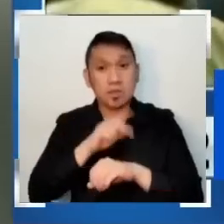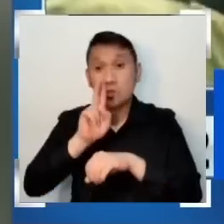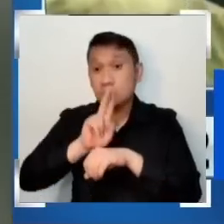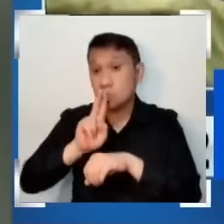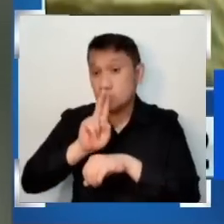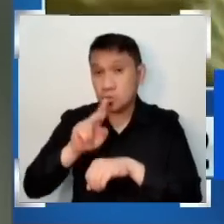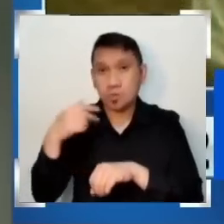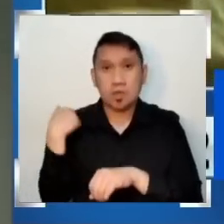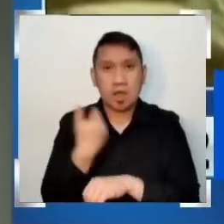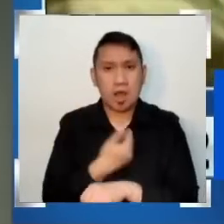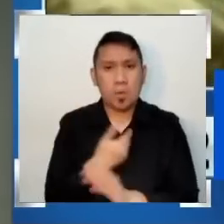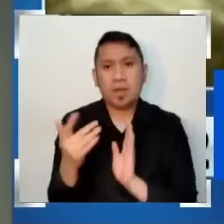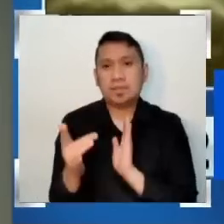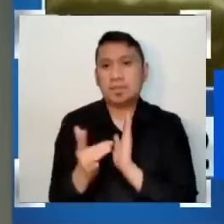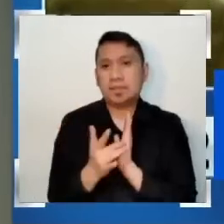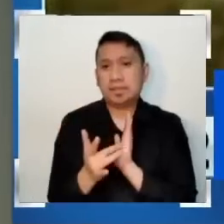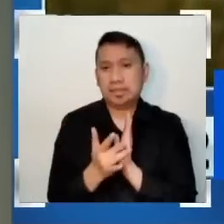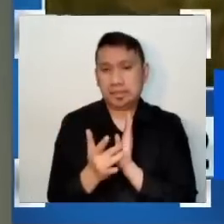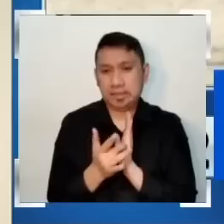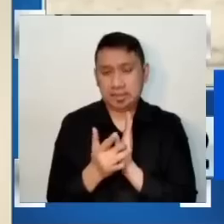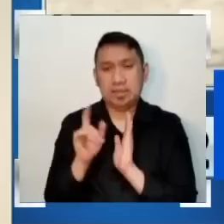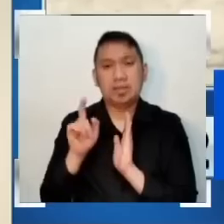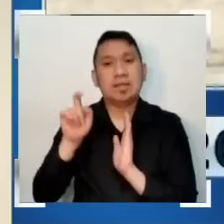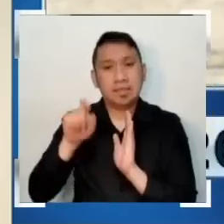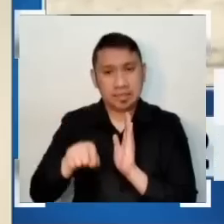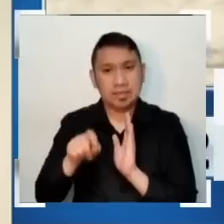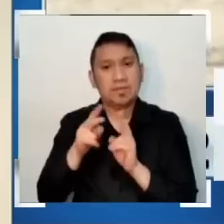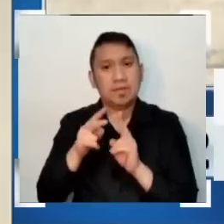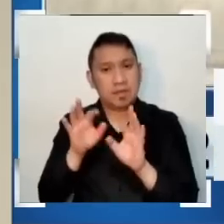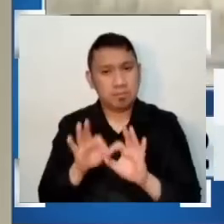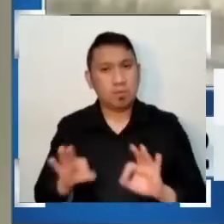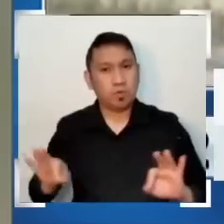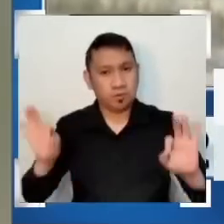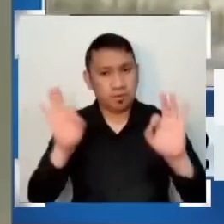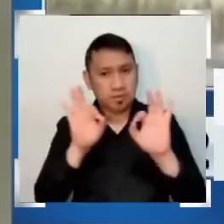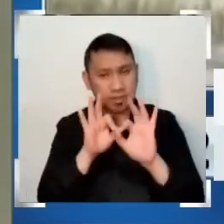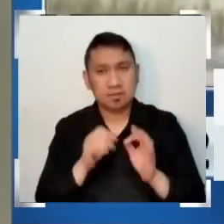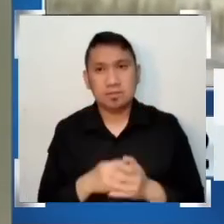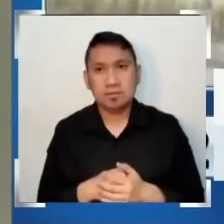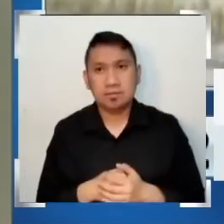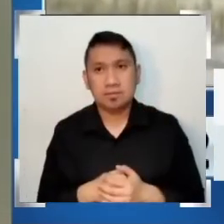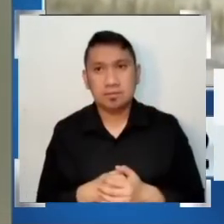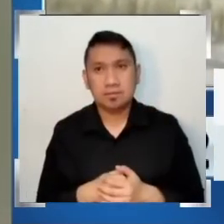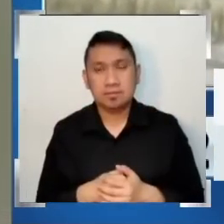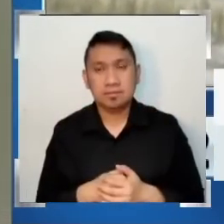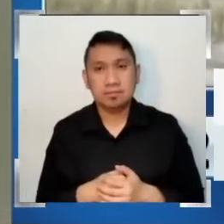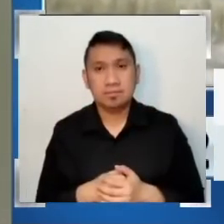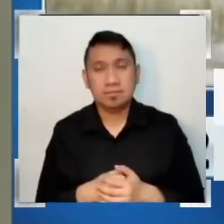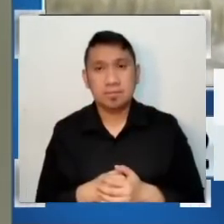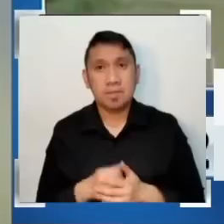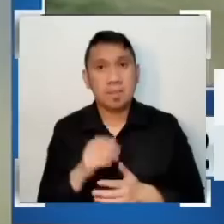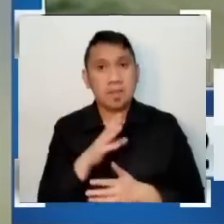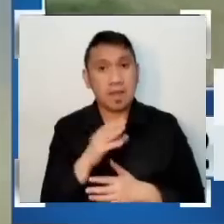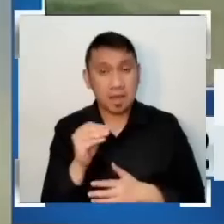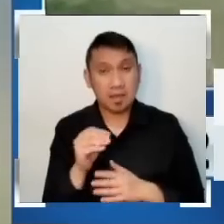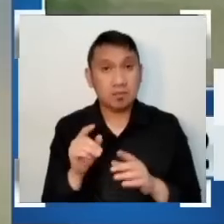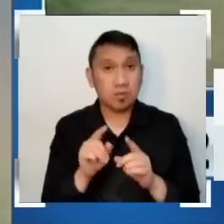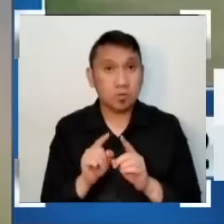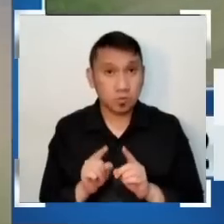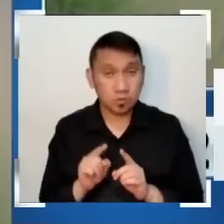teknolohiya na available sa ating partner country to fill in yung mga capability gaps